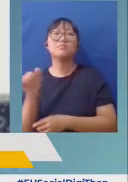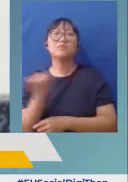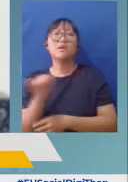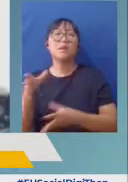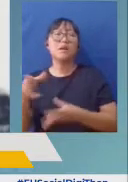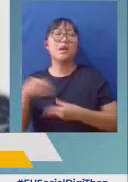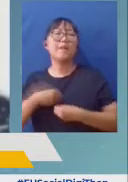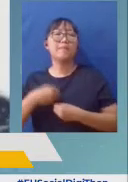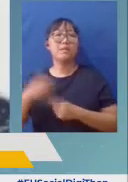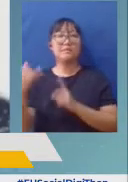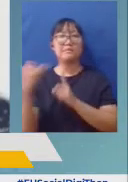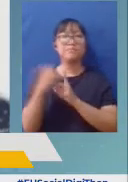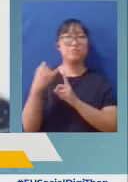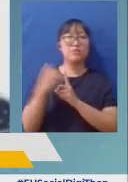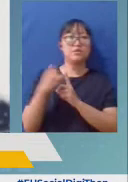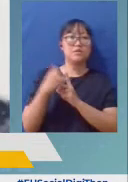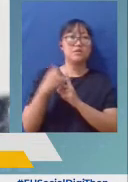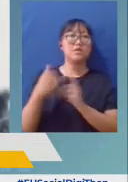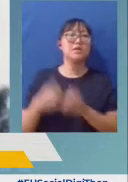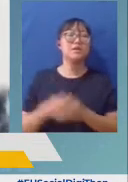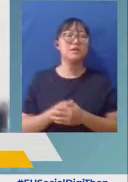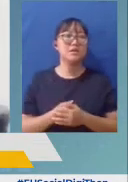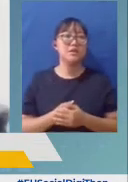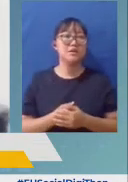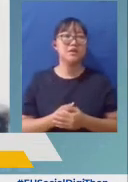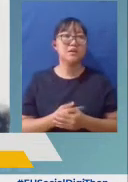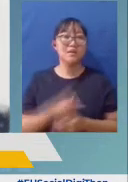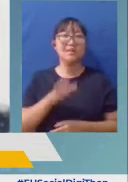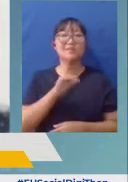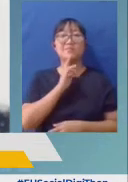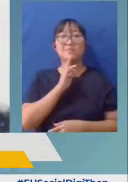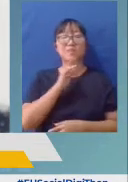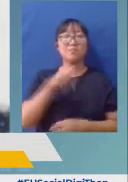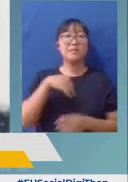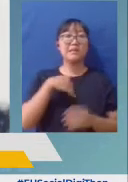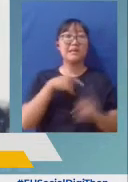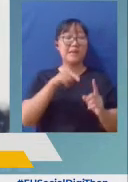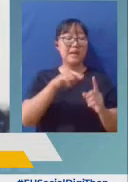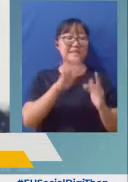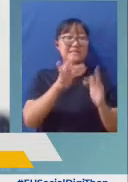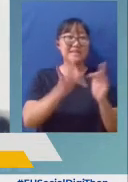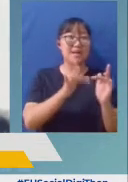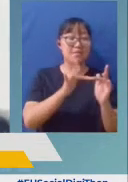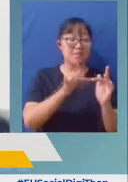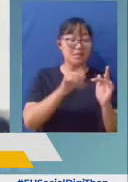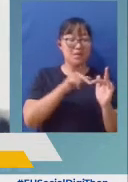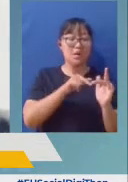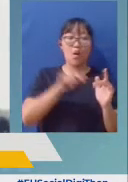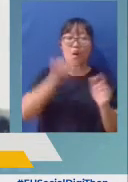karena di pikiran anak itu seluruh dunia tahu tentang kenyataan bahwa